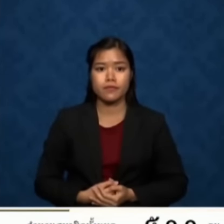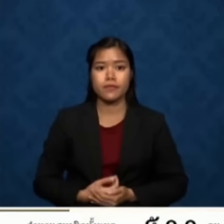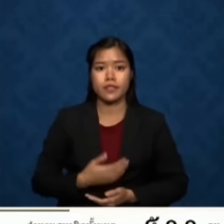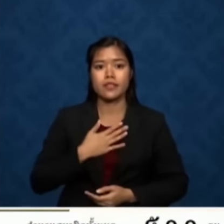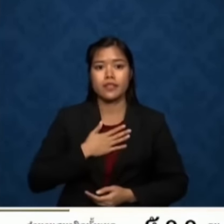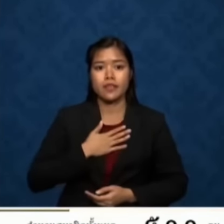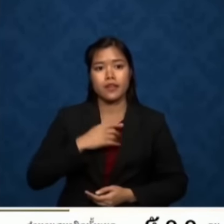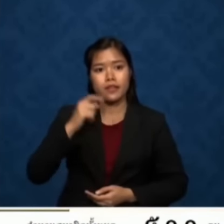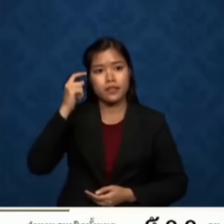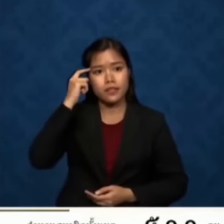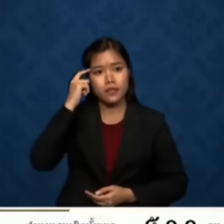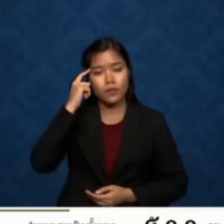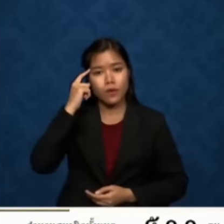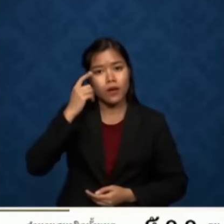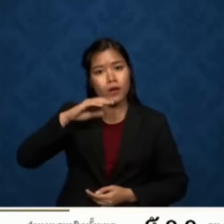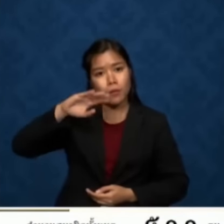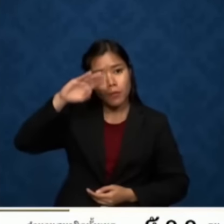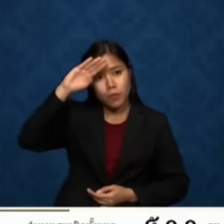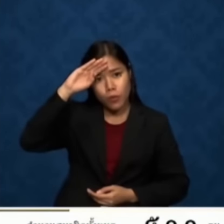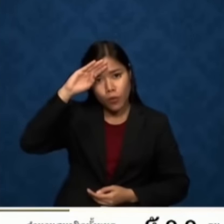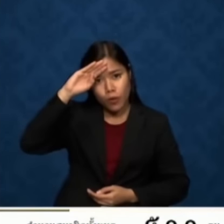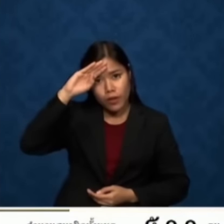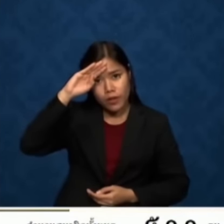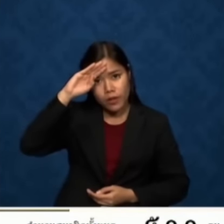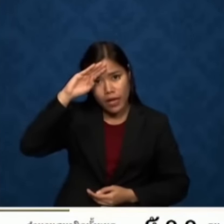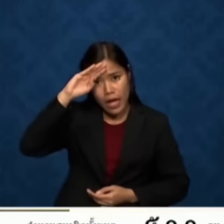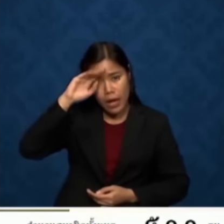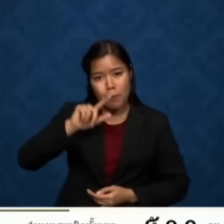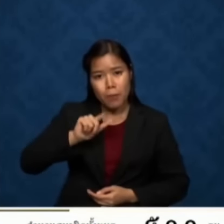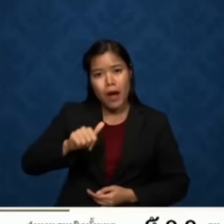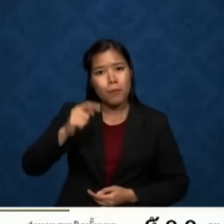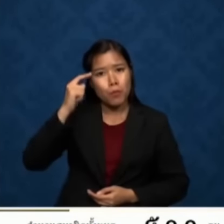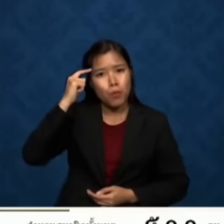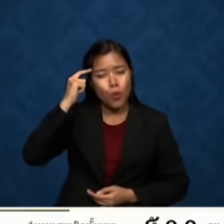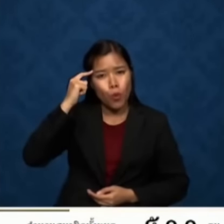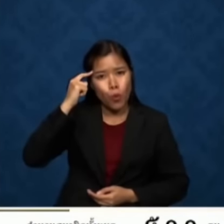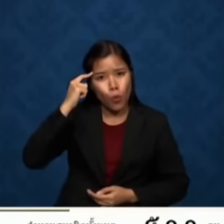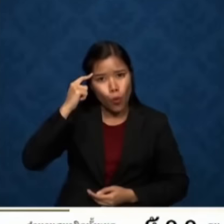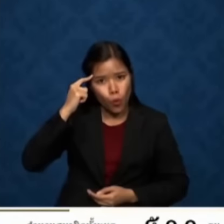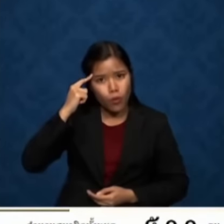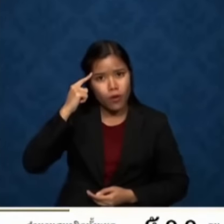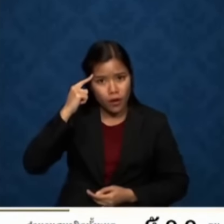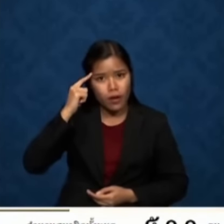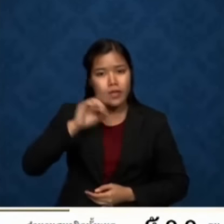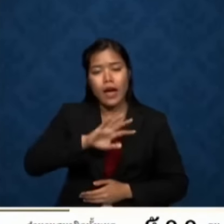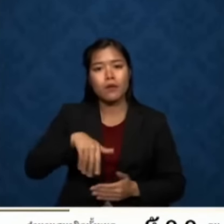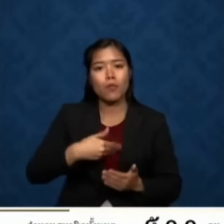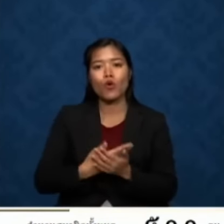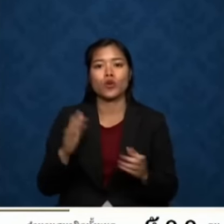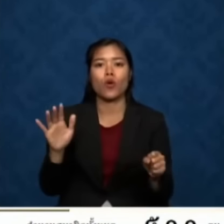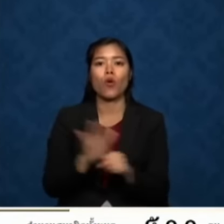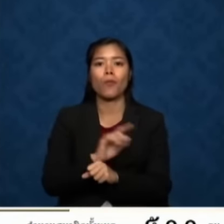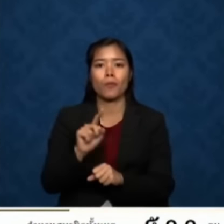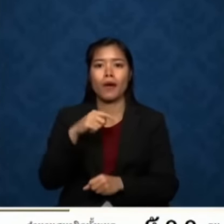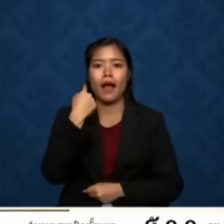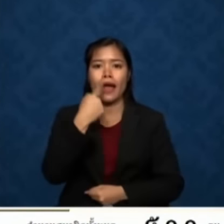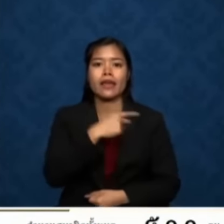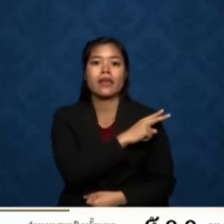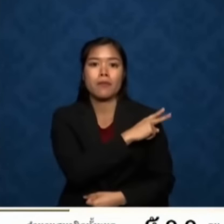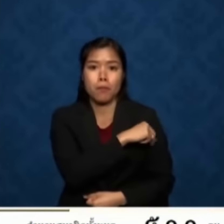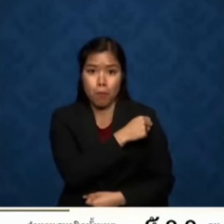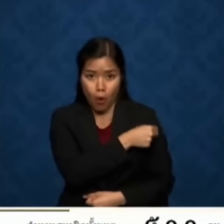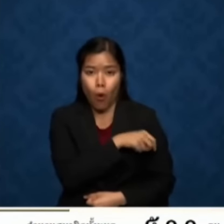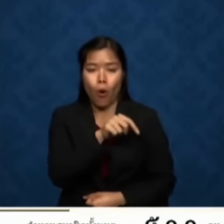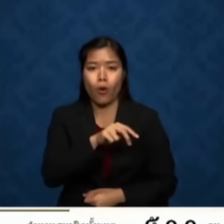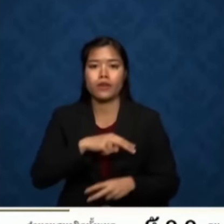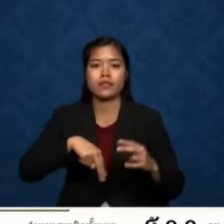ไม่มีใครรู้การเจ็บป่วยเท่ากับหมออันนี้ก็อยากจะด้วยความเคารพนะฮะแต่ท่านจะถามลึกไปฝ่านั้นผ